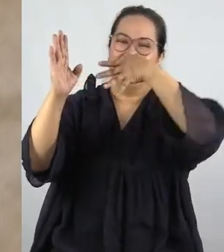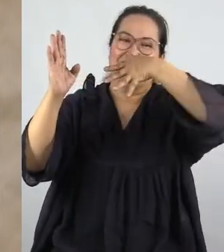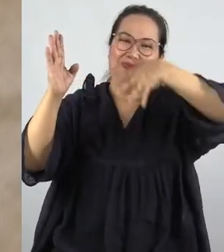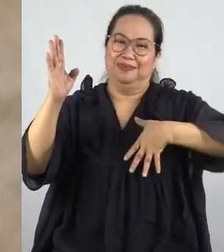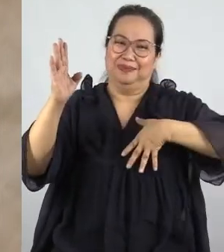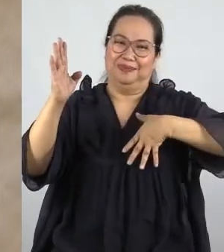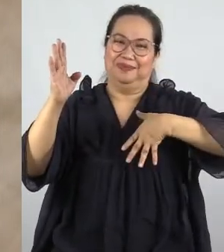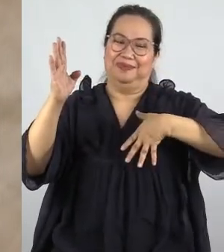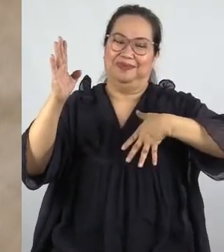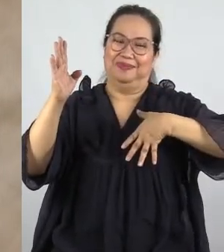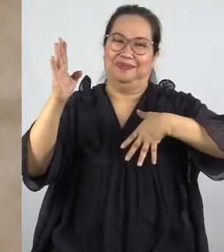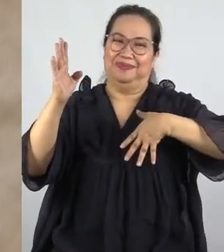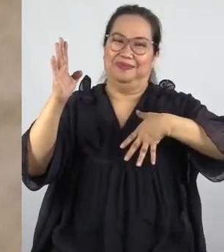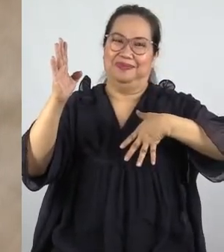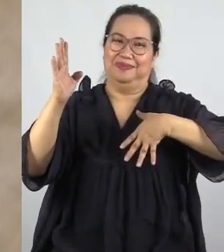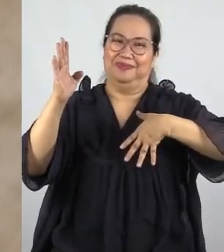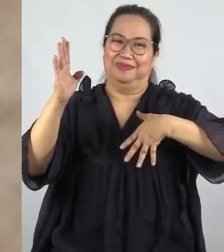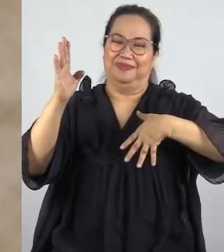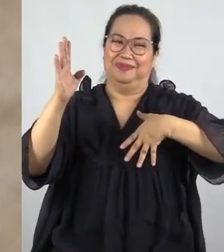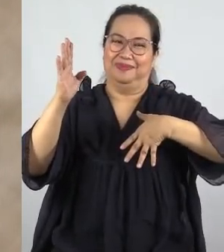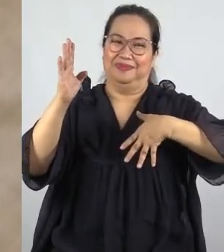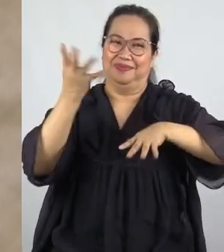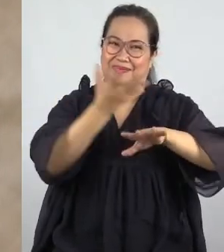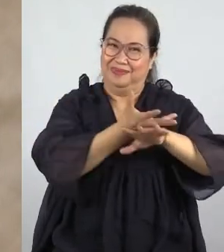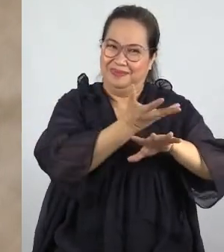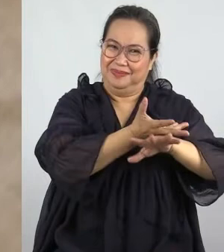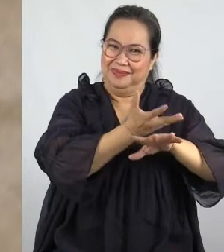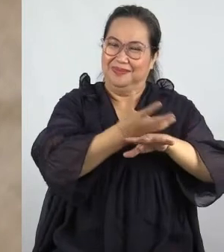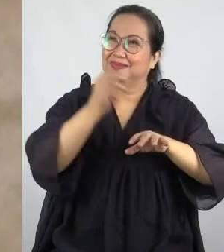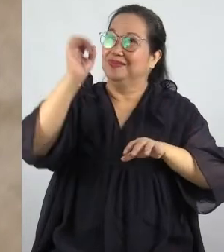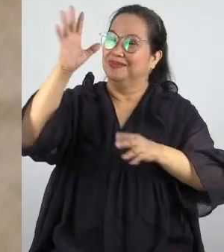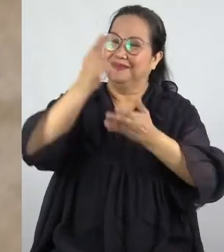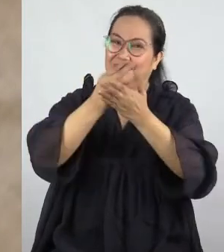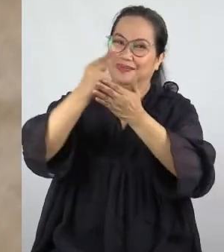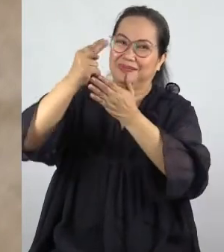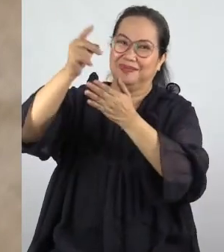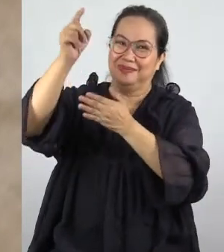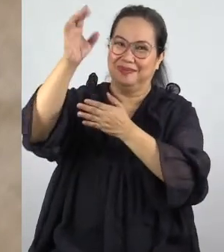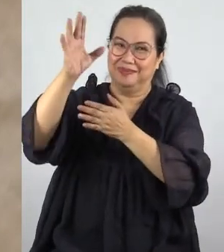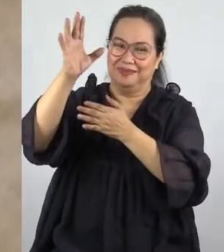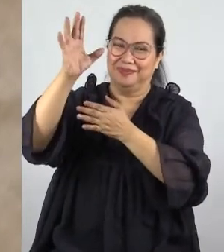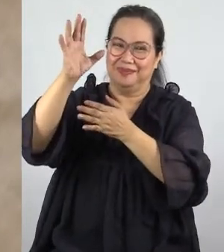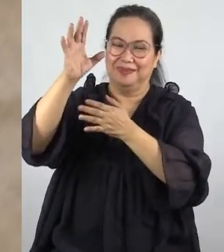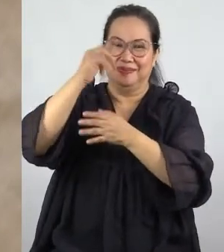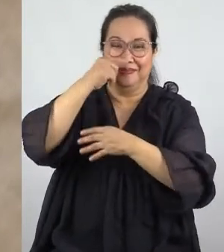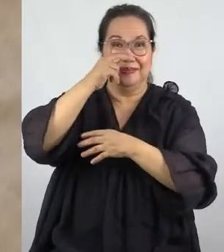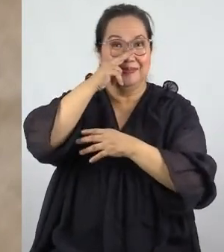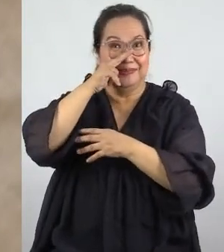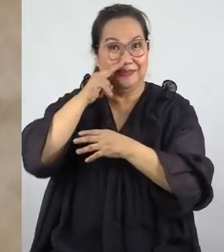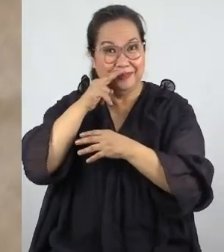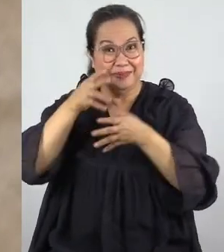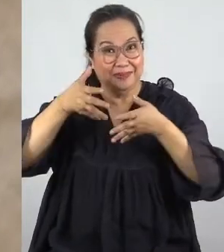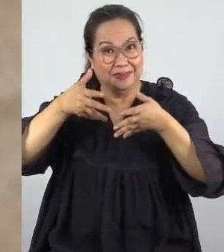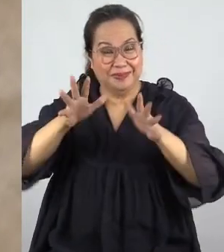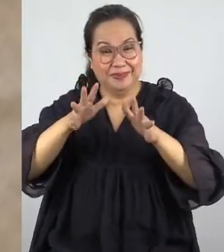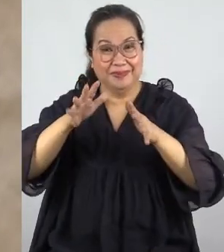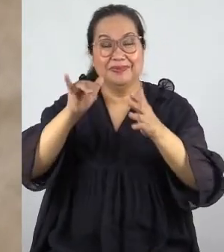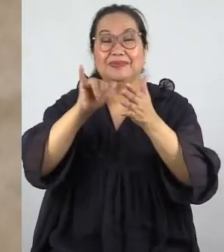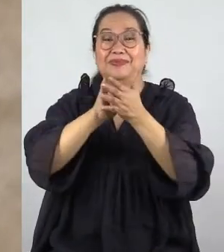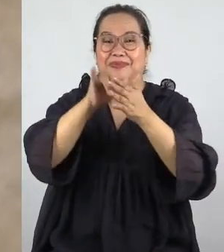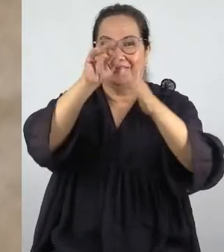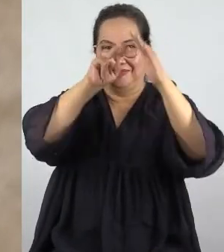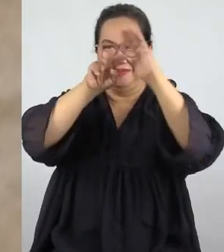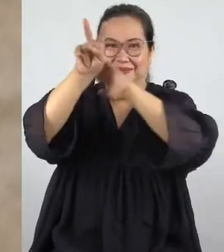to Sheol, or let your Holy One see corruption. Yun ay isang propesiya